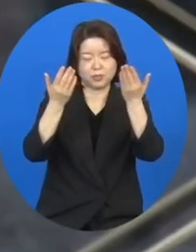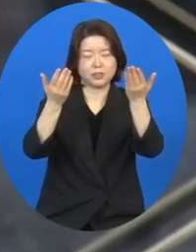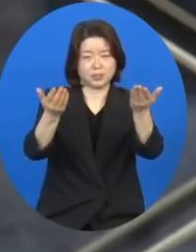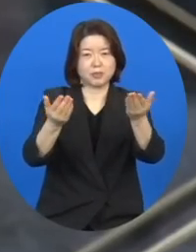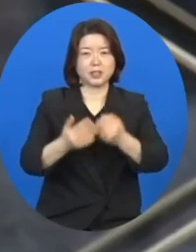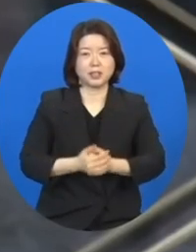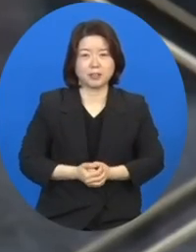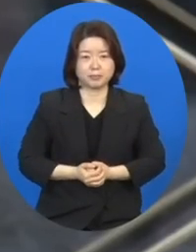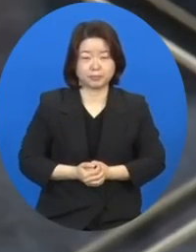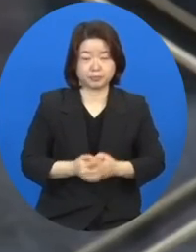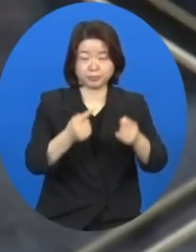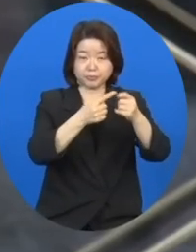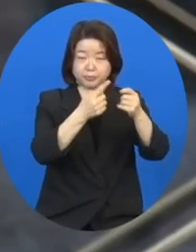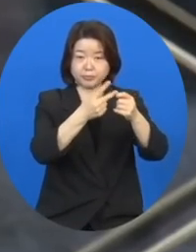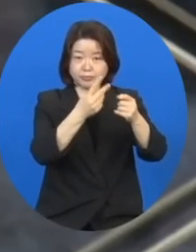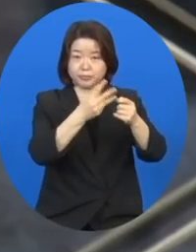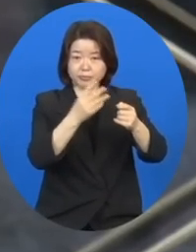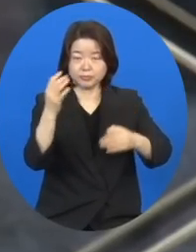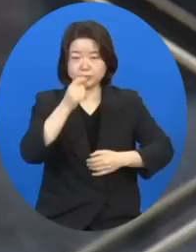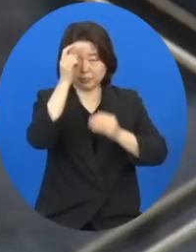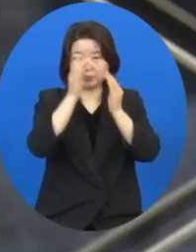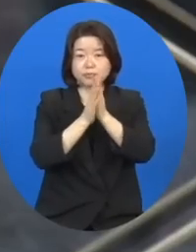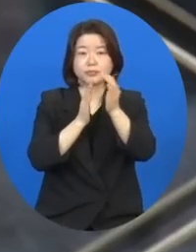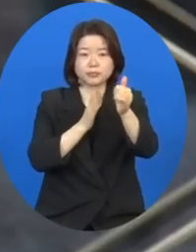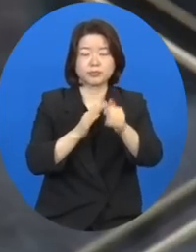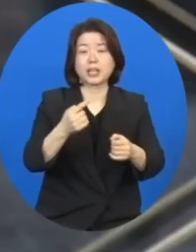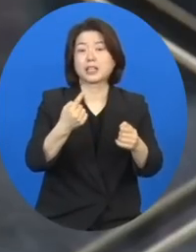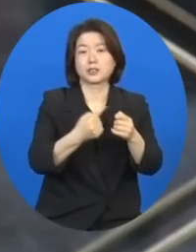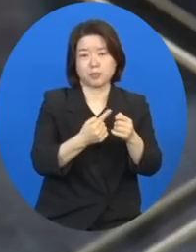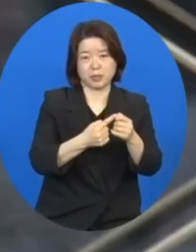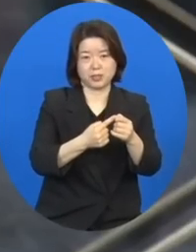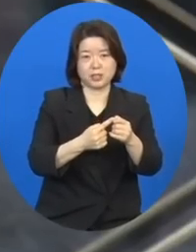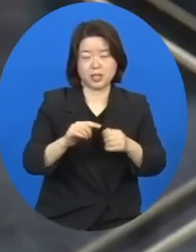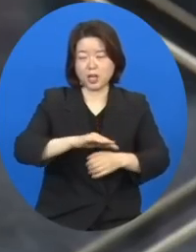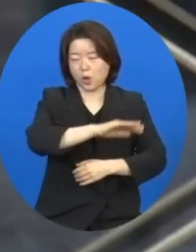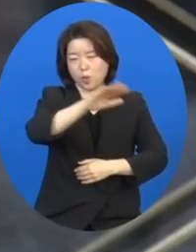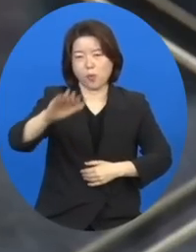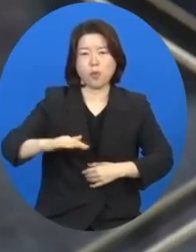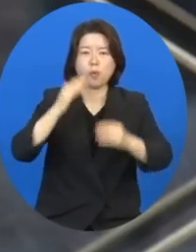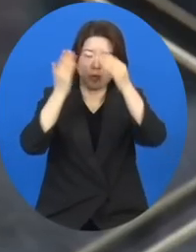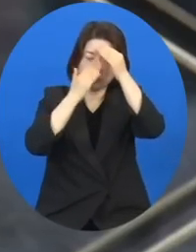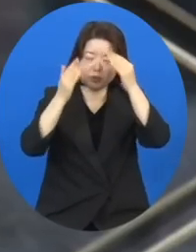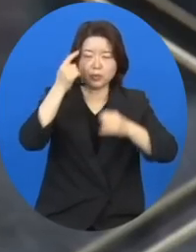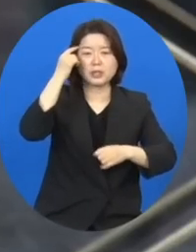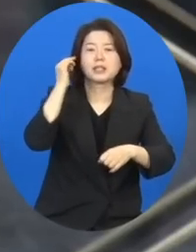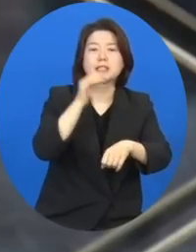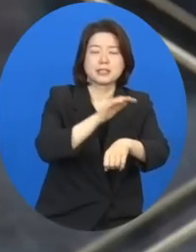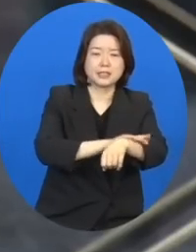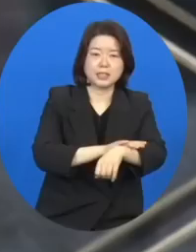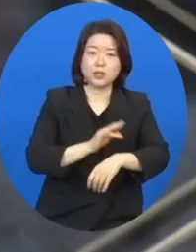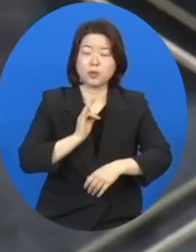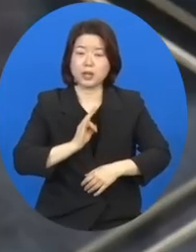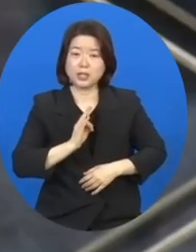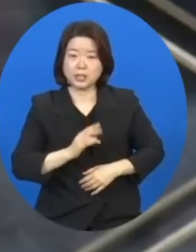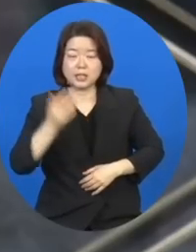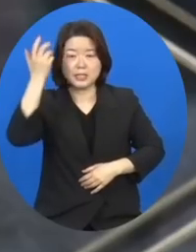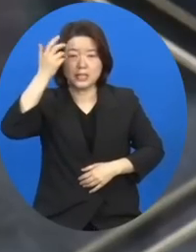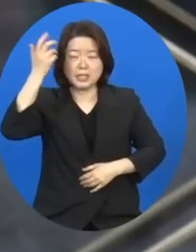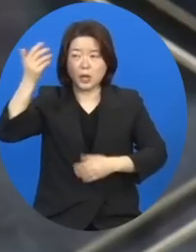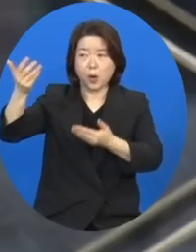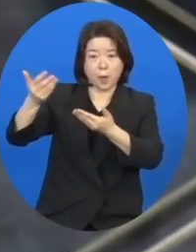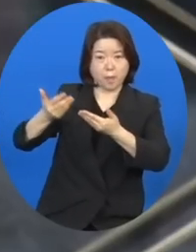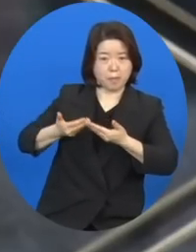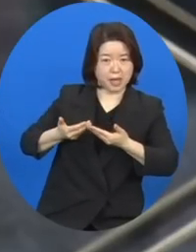세 가지 놓고 함께 기도할 텐데 우리 첫 번째 기도 제목입니다. 온 성도들이 지혜와 계시의 영을